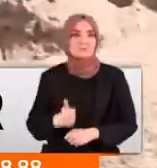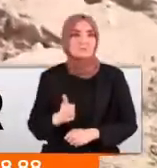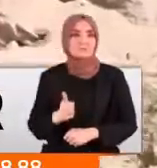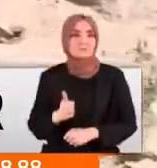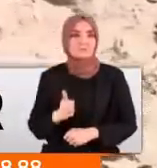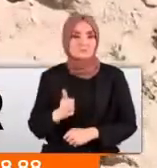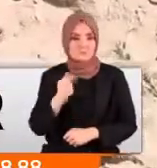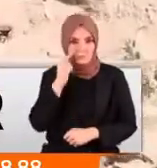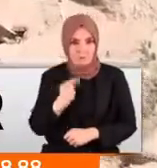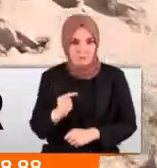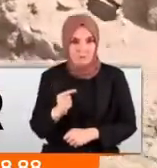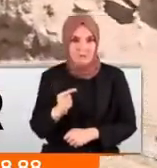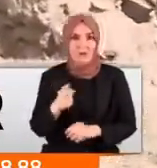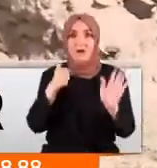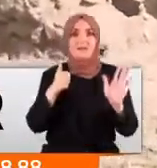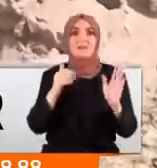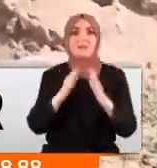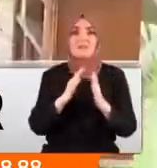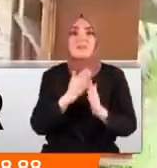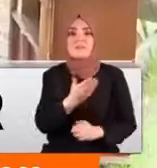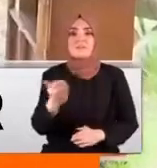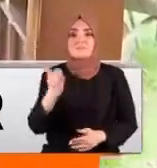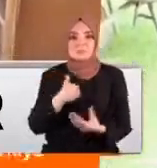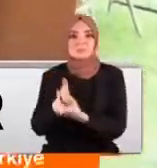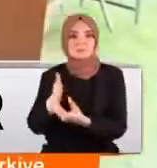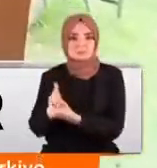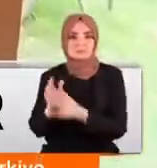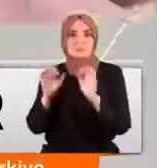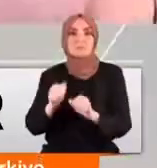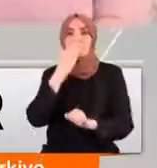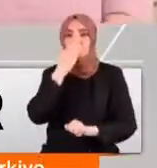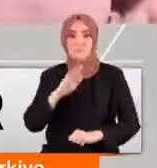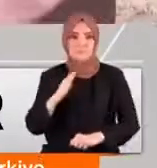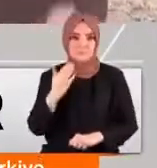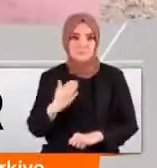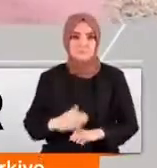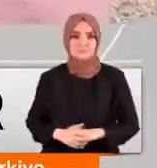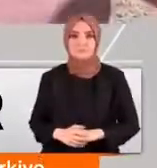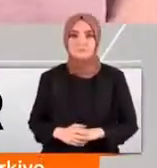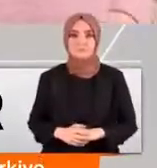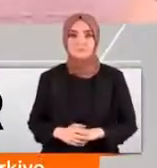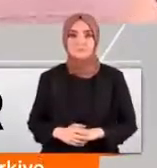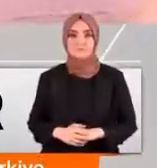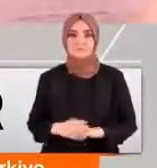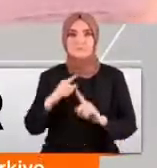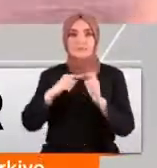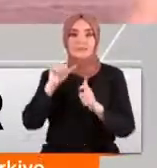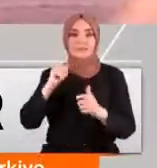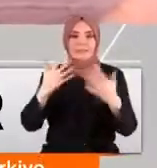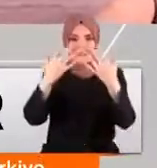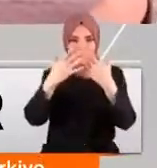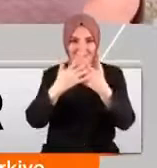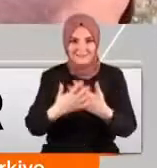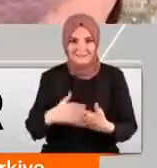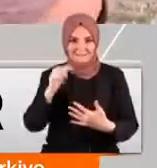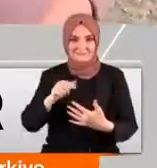6 eve girdiler ve hala yakalanamadılar. Benim ortağını 12'de götürdü. Köyolye teli kestiler, öyle geldiler gittiler. Tavukları.